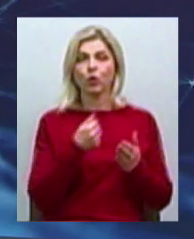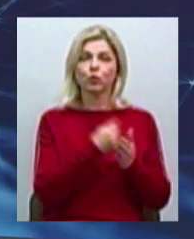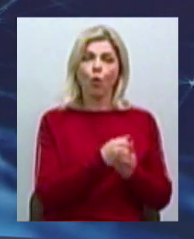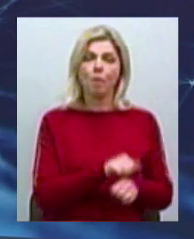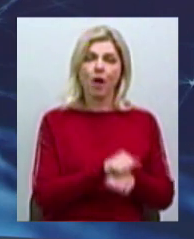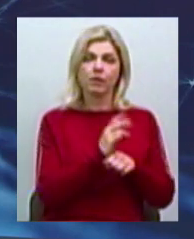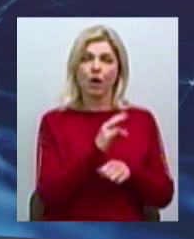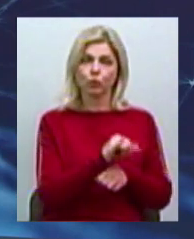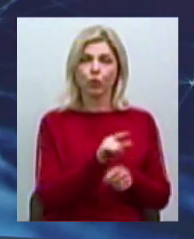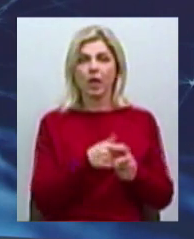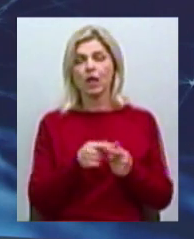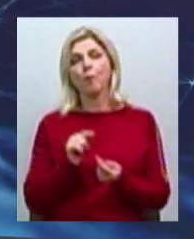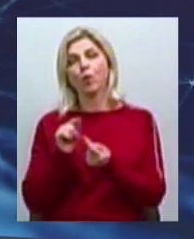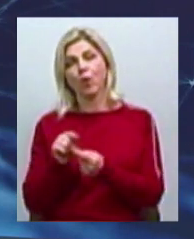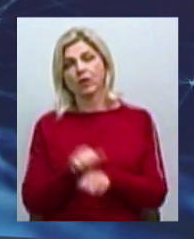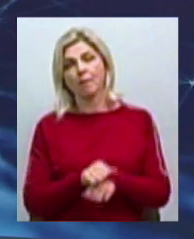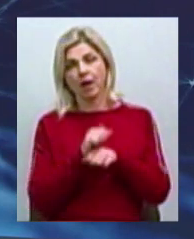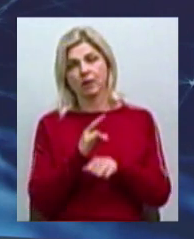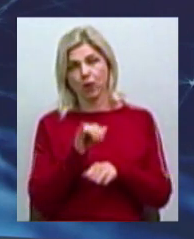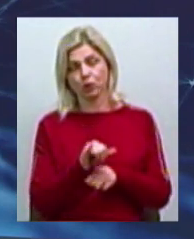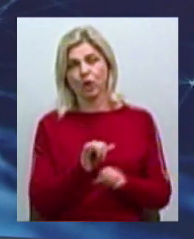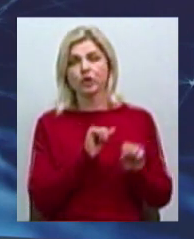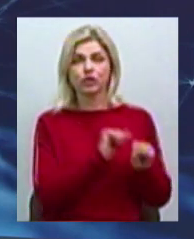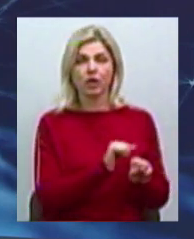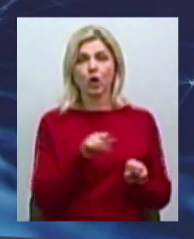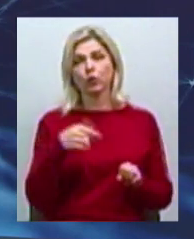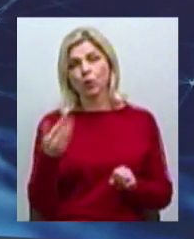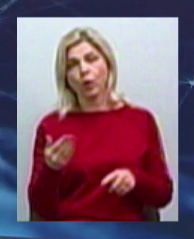Майдану, чи до антимайдану, чи свою прихильність, чи до тієї,